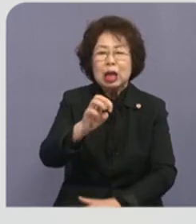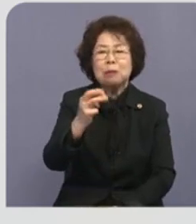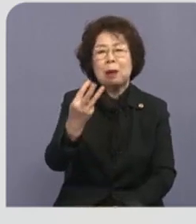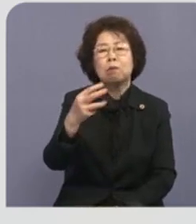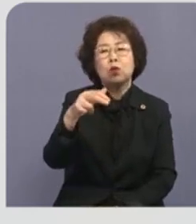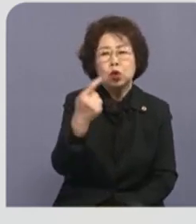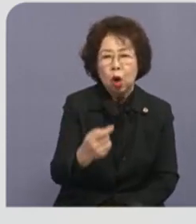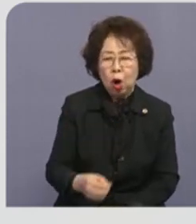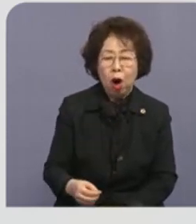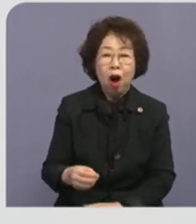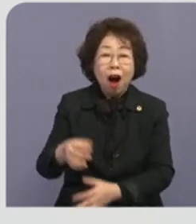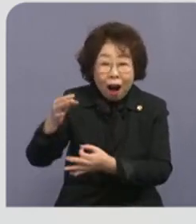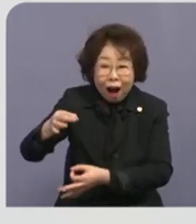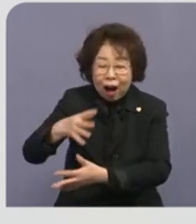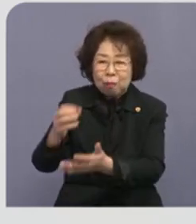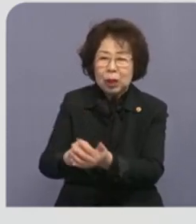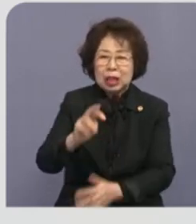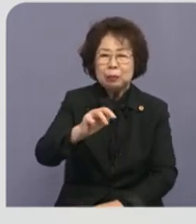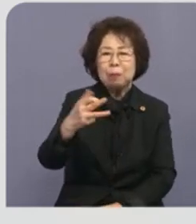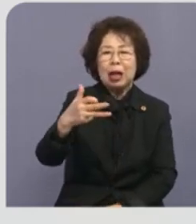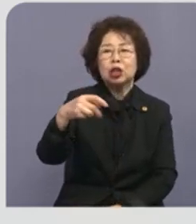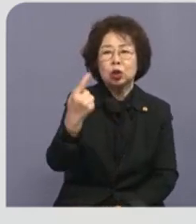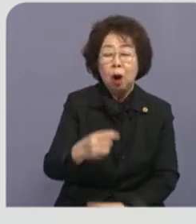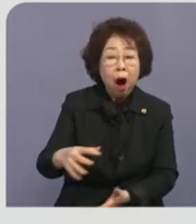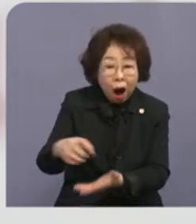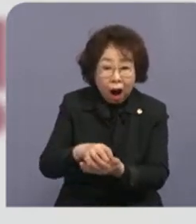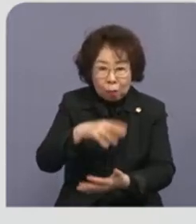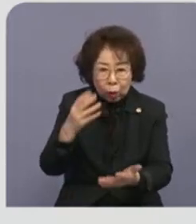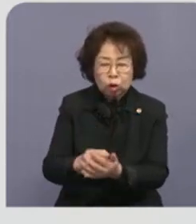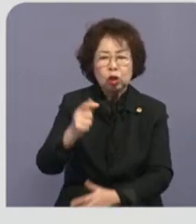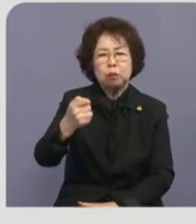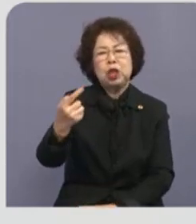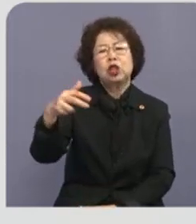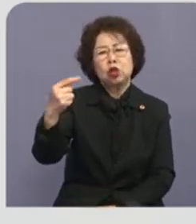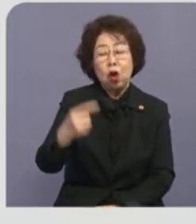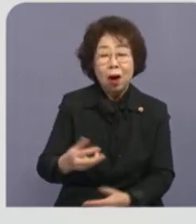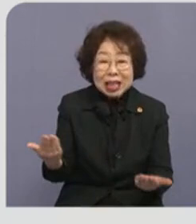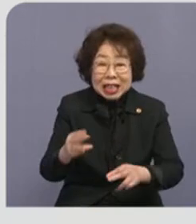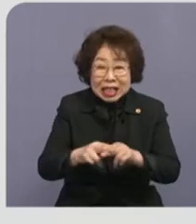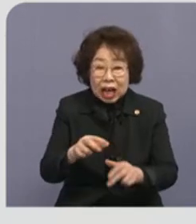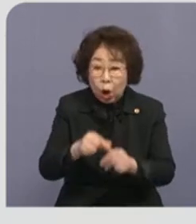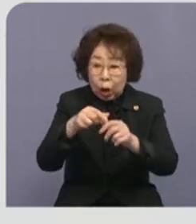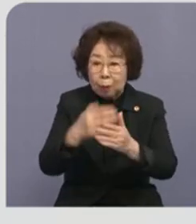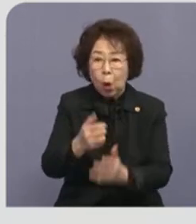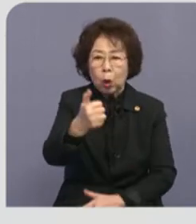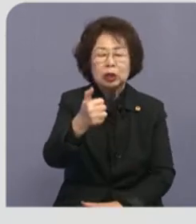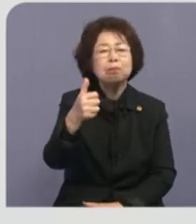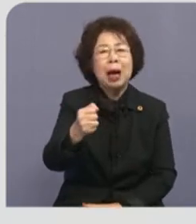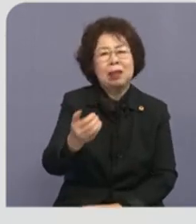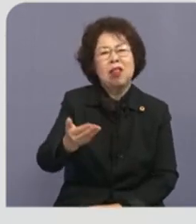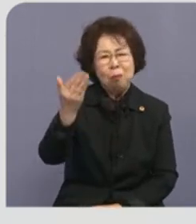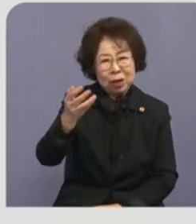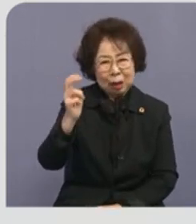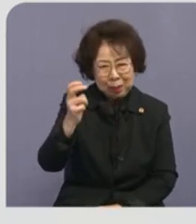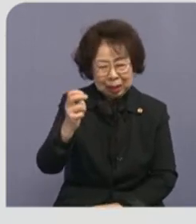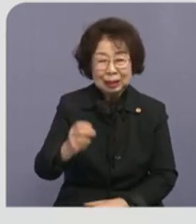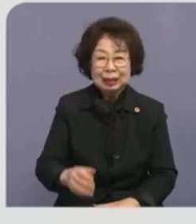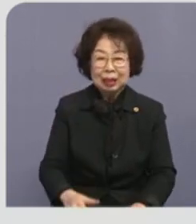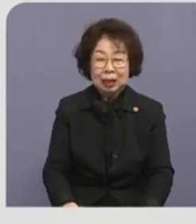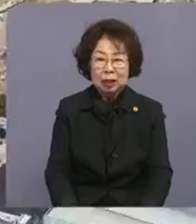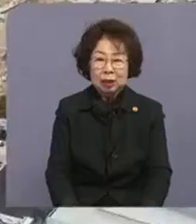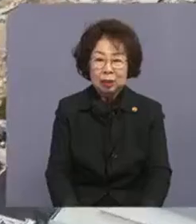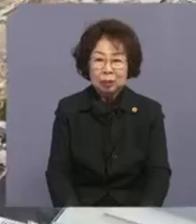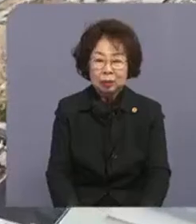부가가치 18조원 등 경제적 가치만 61조 원에 고용 창출 효과도 50만 명에 달할 것으로 부산시는